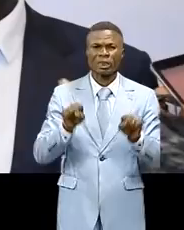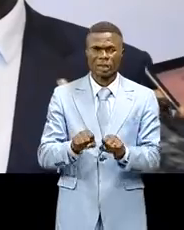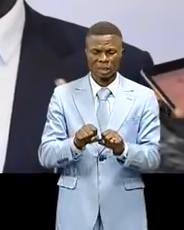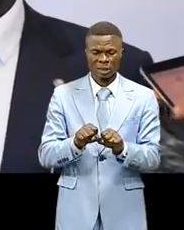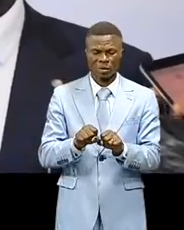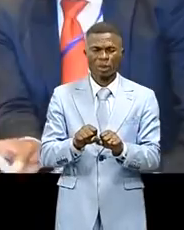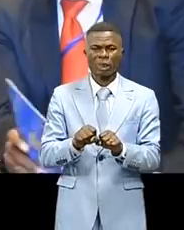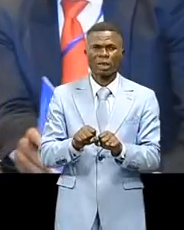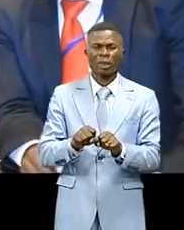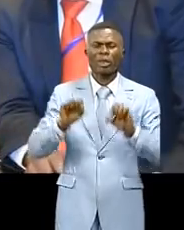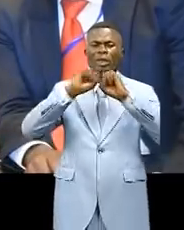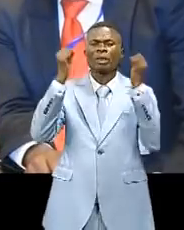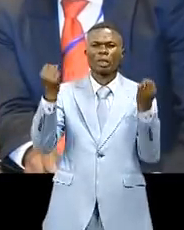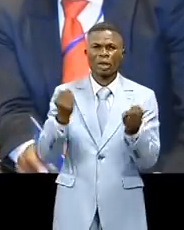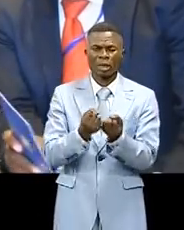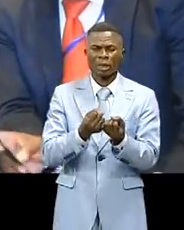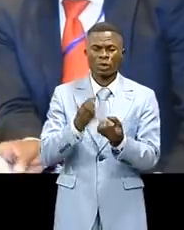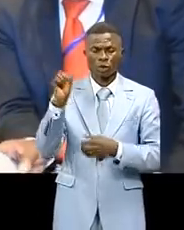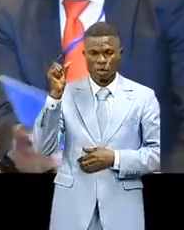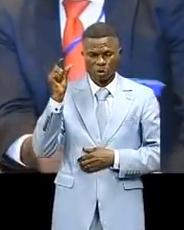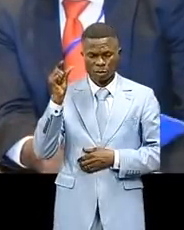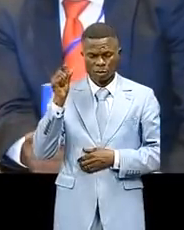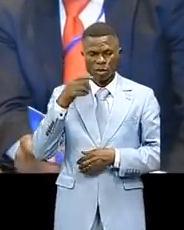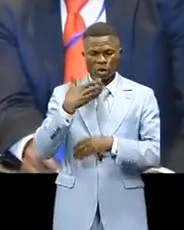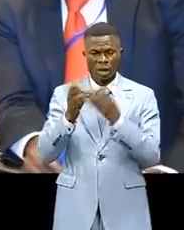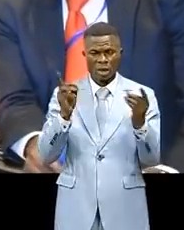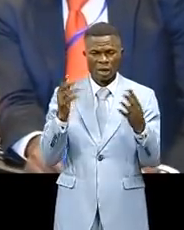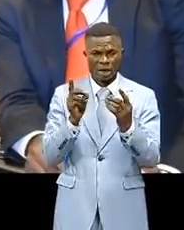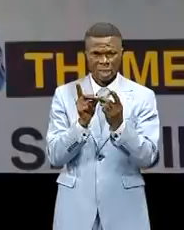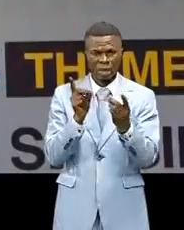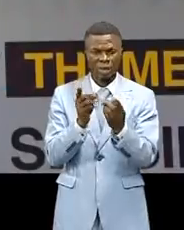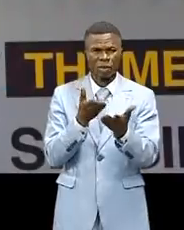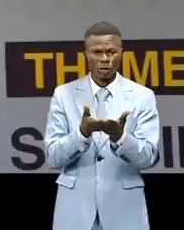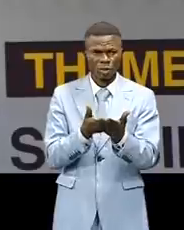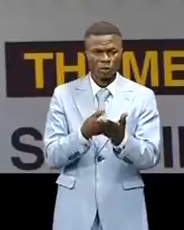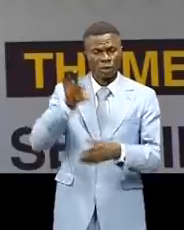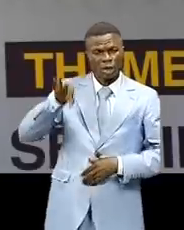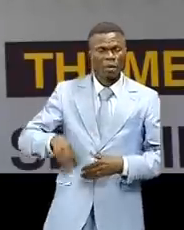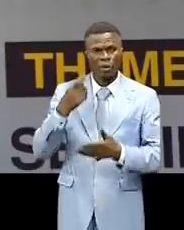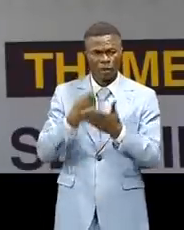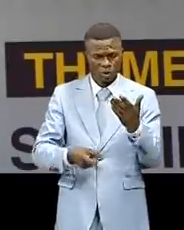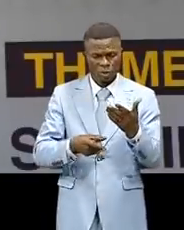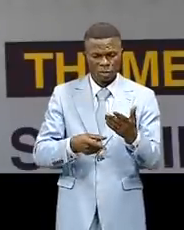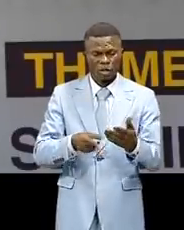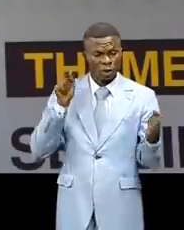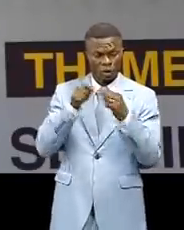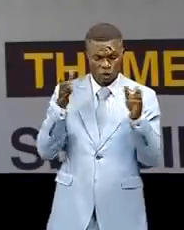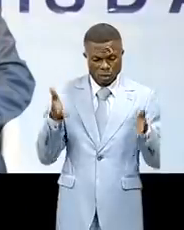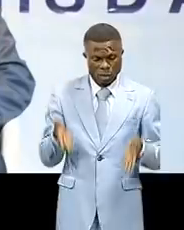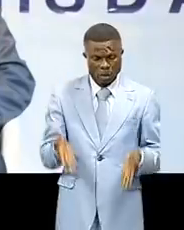par la société sic pas avec laquelle nous en sommes en contre 113 c'est quoi c'est dit que jusque-là